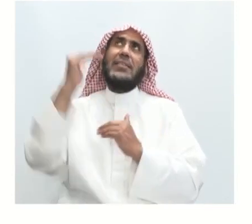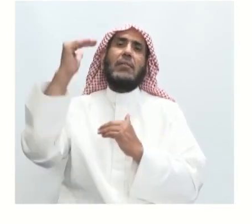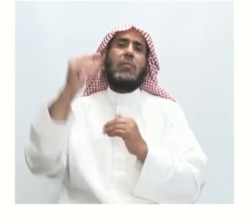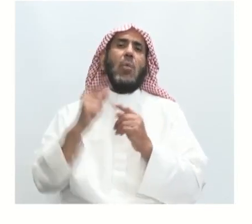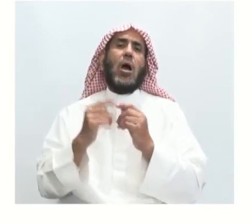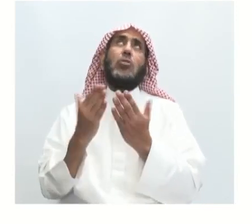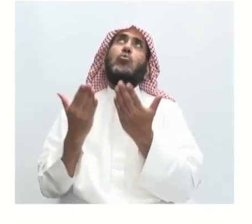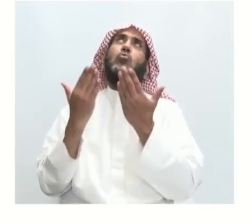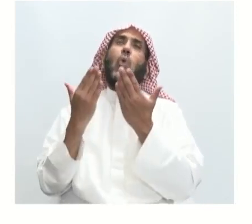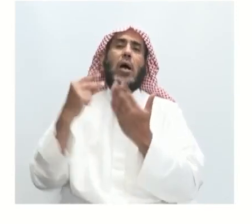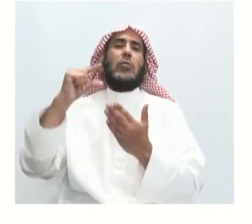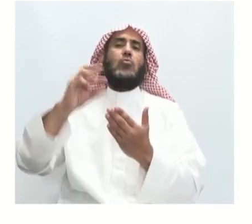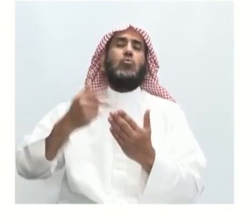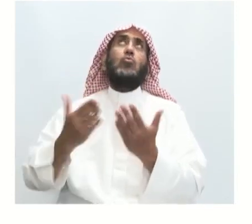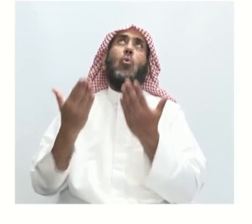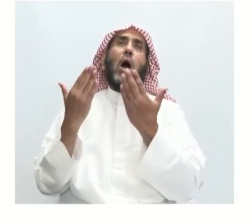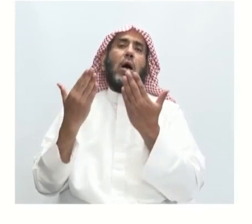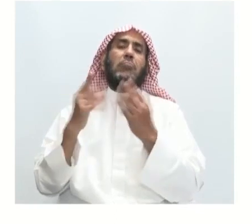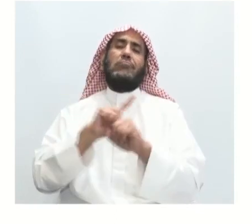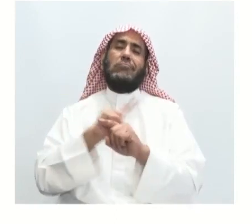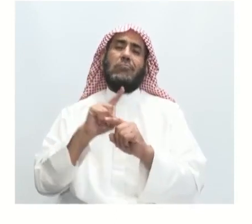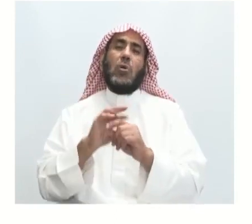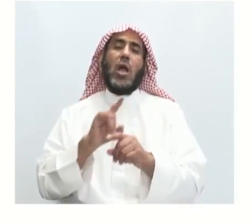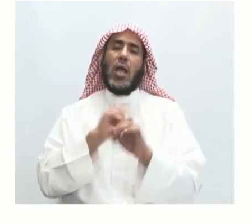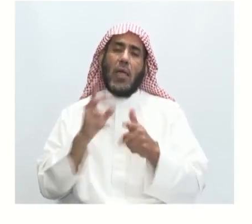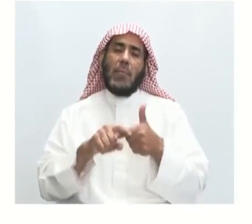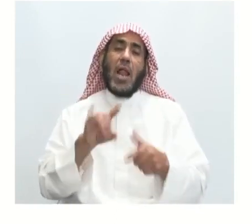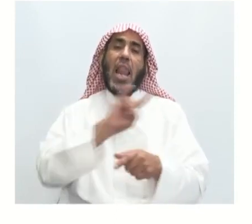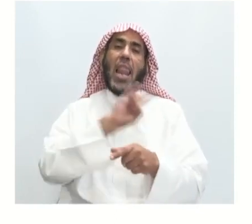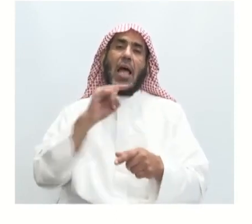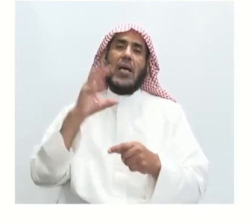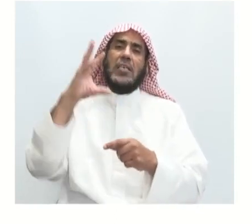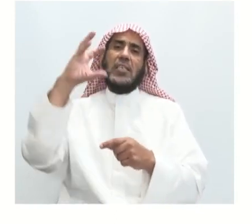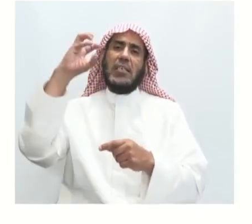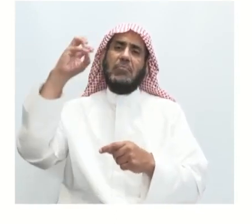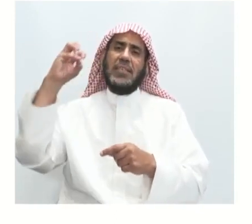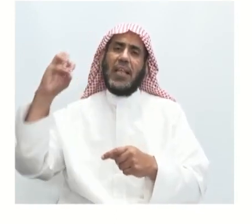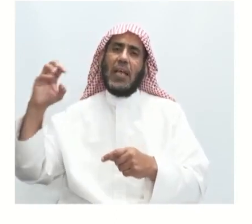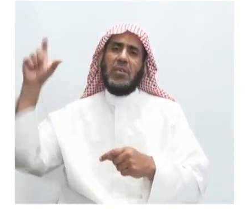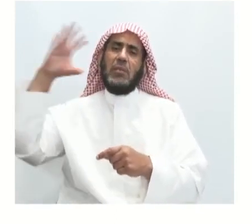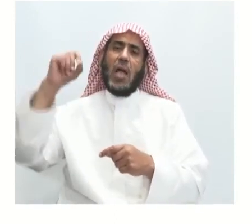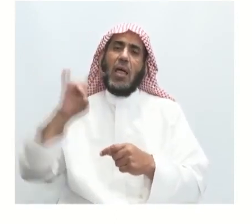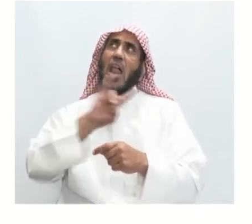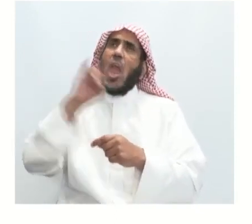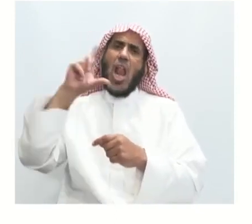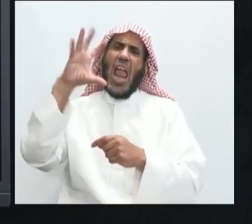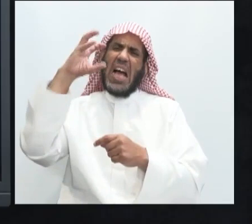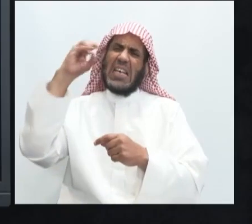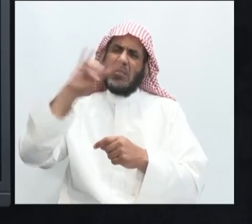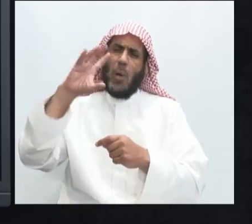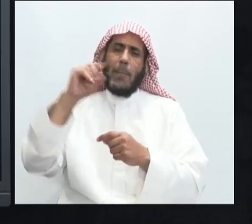مقامه الدعاء في مقام الدعاء كذلك يا تغيبي يا شمس لا تغيبي يا شمس هذا نحي لكنك